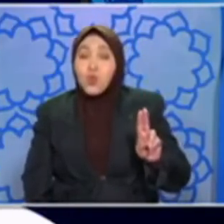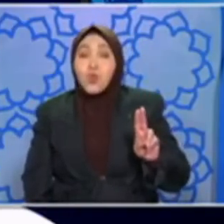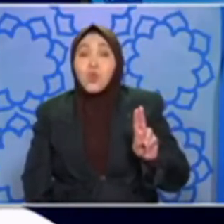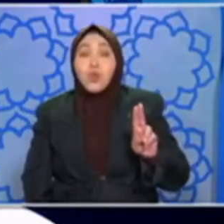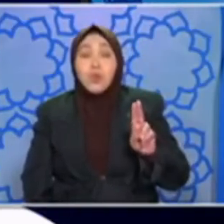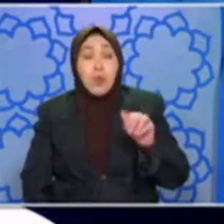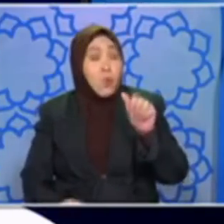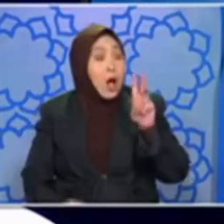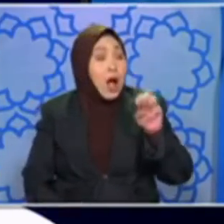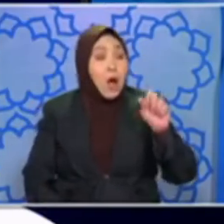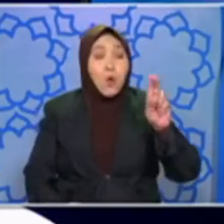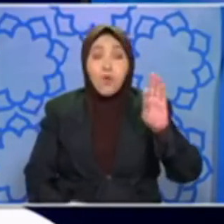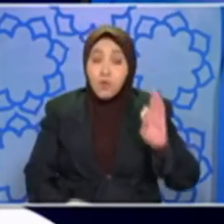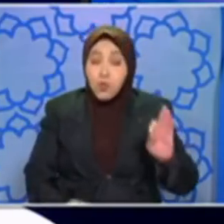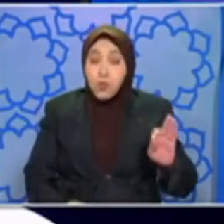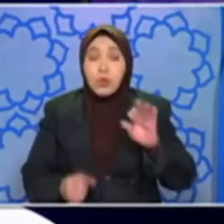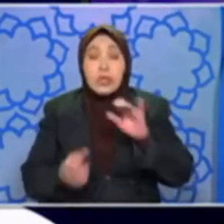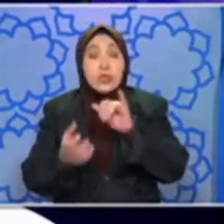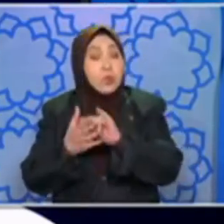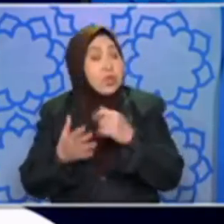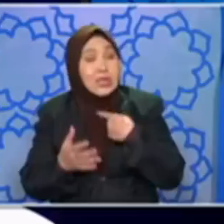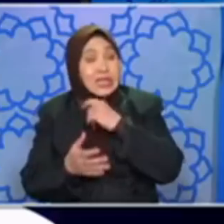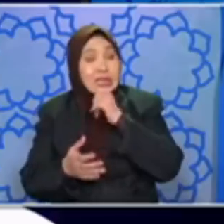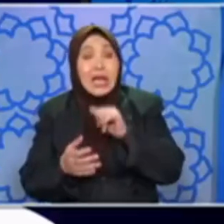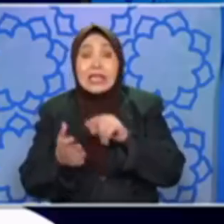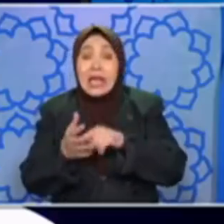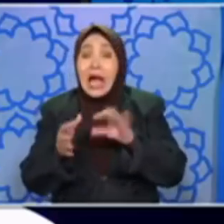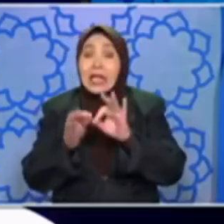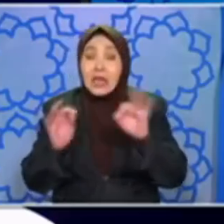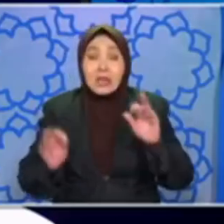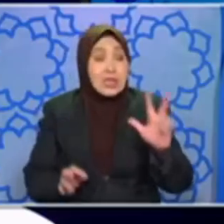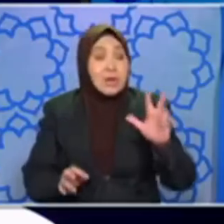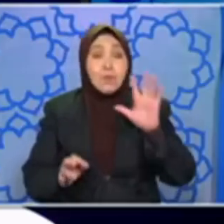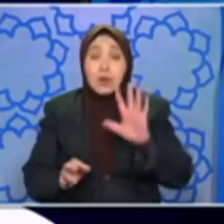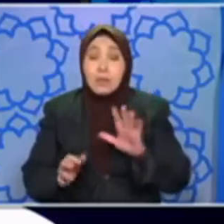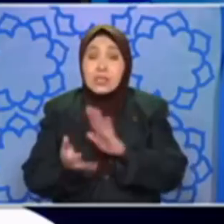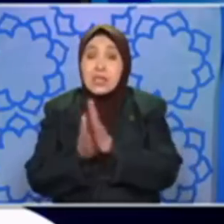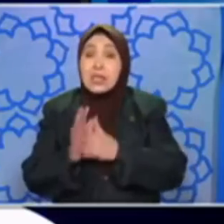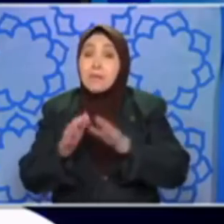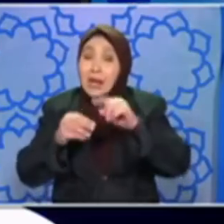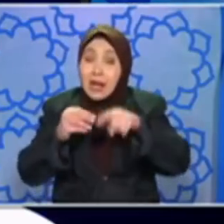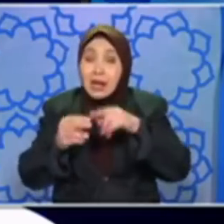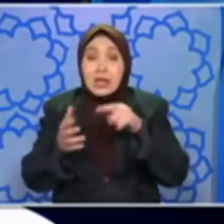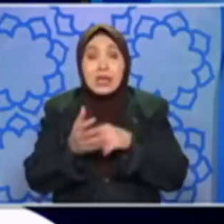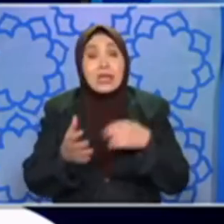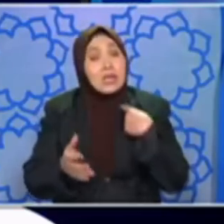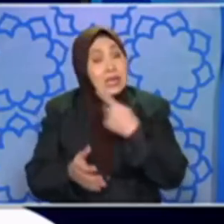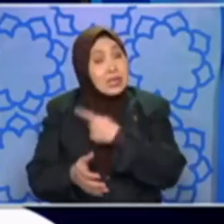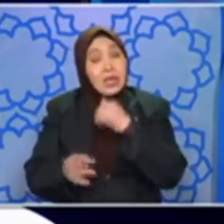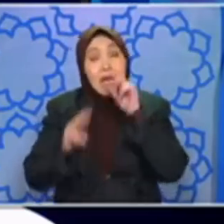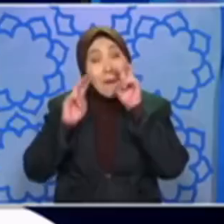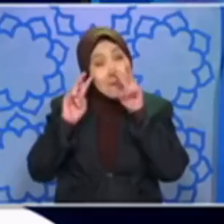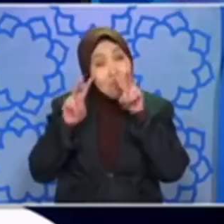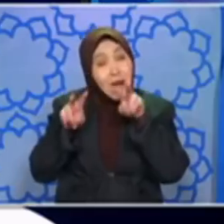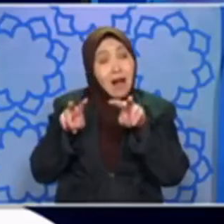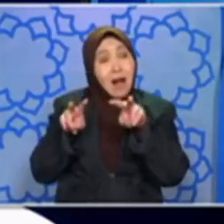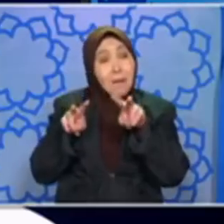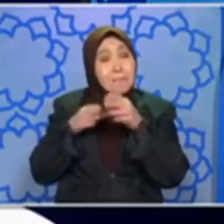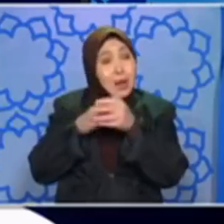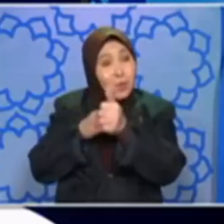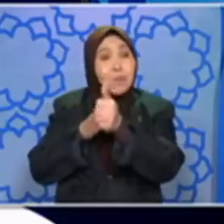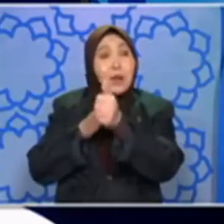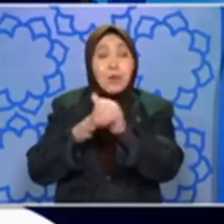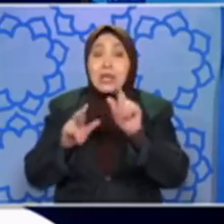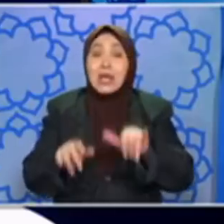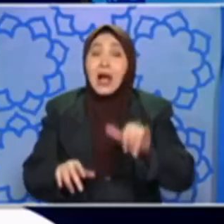bil qistasil mustaqim. Ini ayat 35. Jadi perkara ini kita nampak panduan-panduan yang Allah